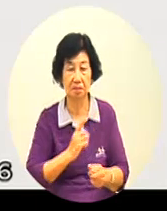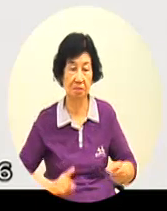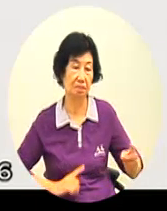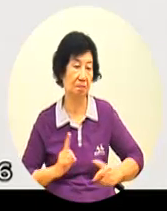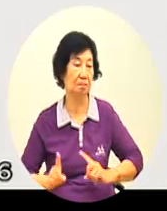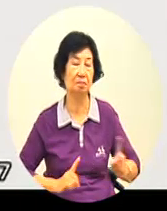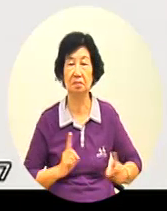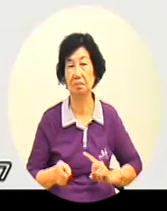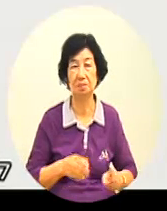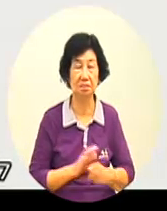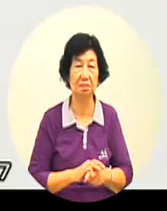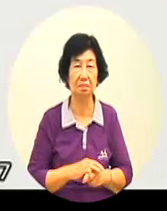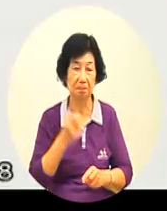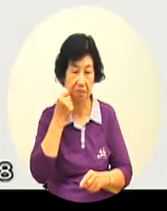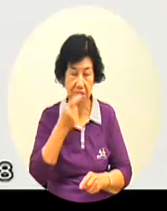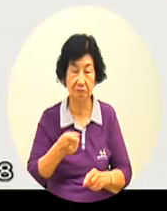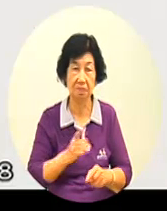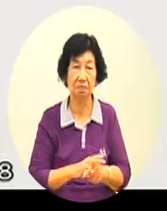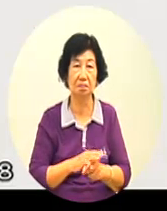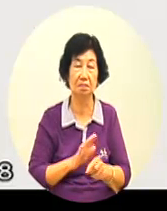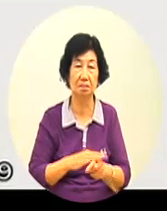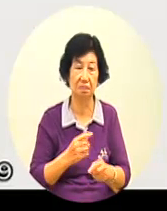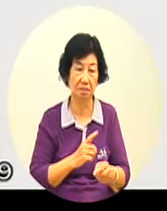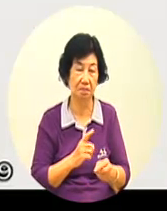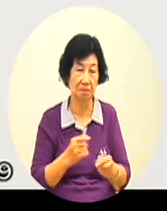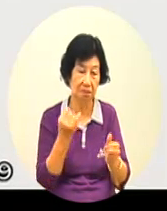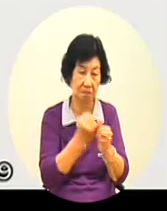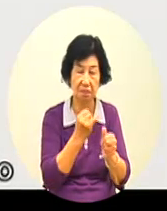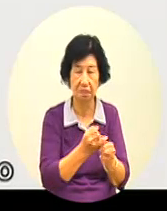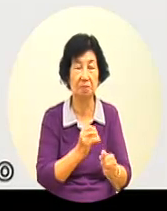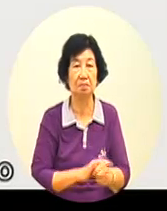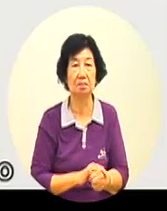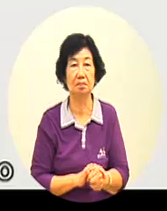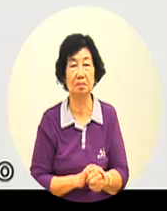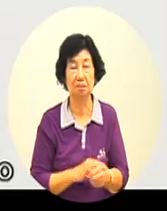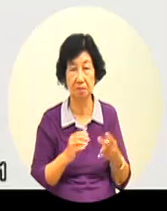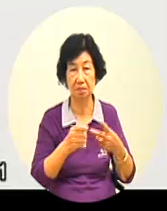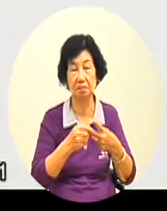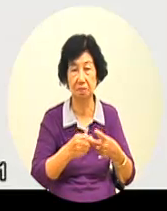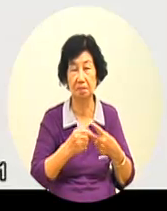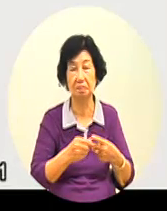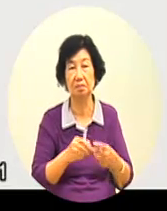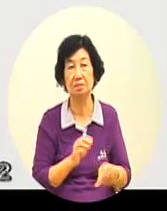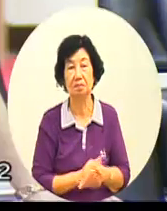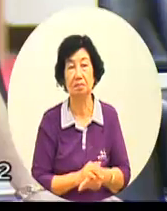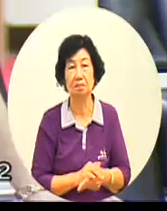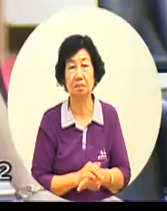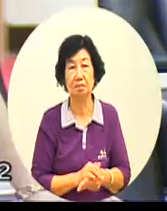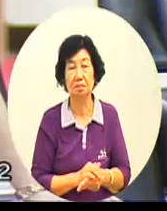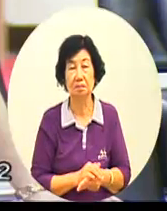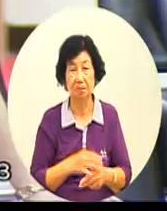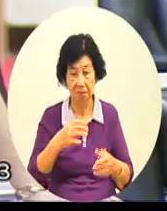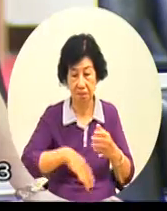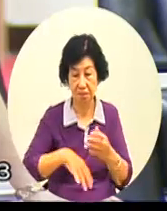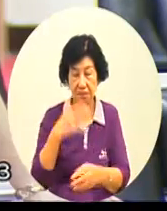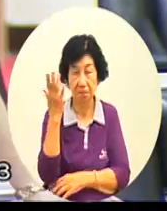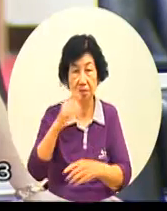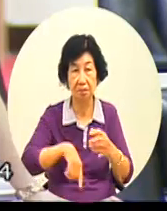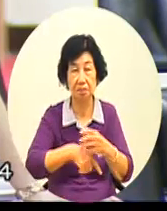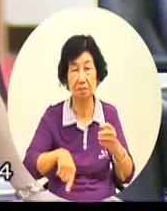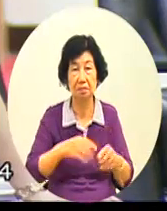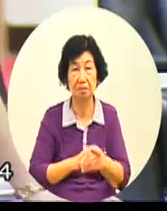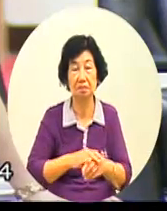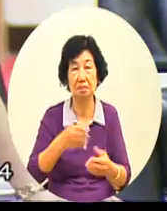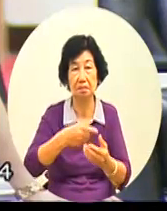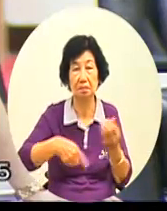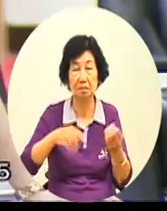结婚的，这个叫追求单身。那被迫单身呢，有可能就是刚刚我们看到的内政部统计的里头有丧